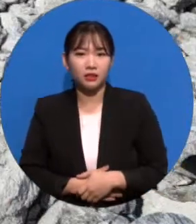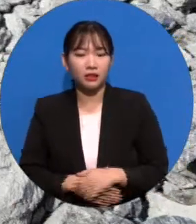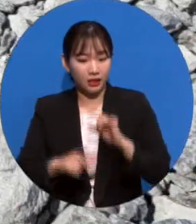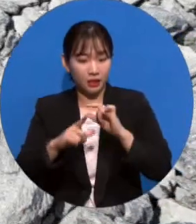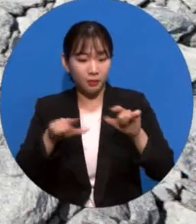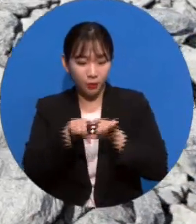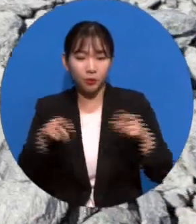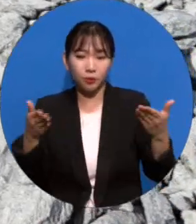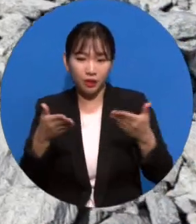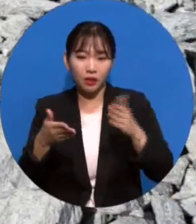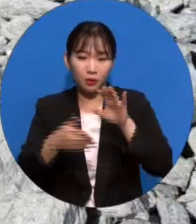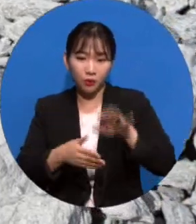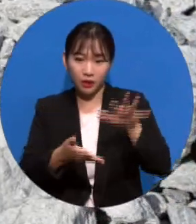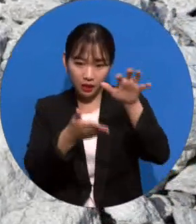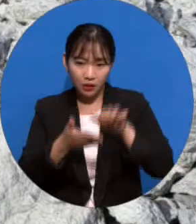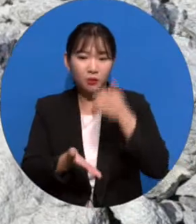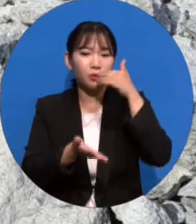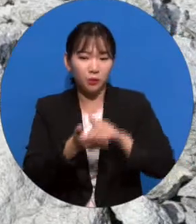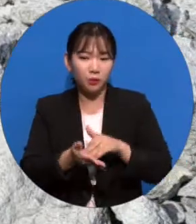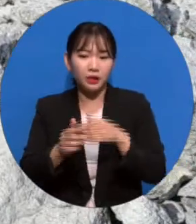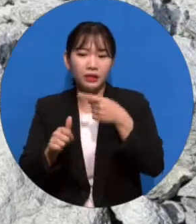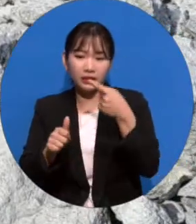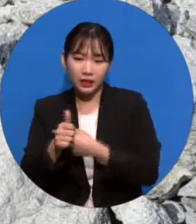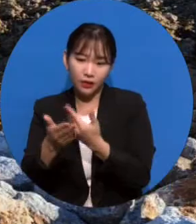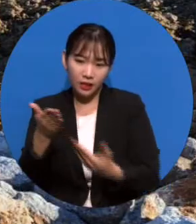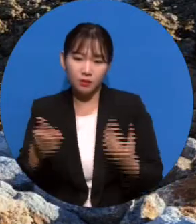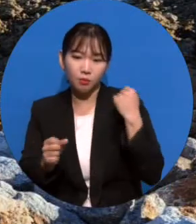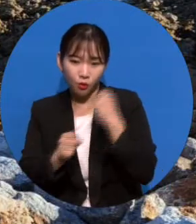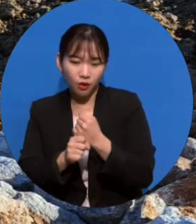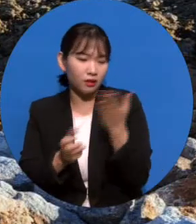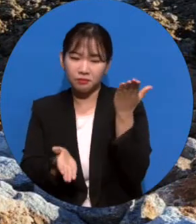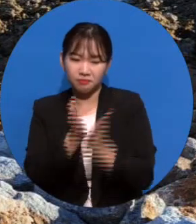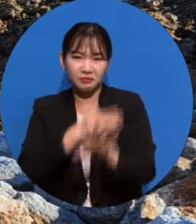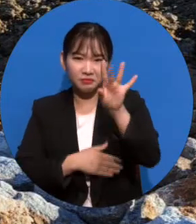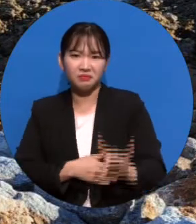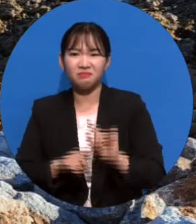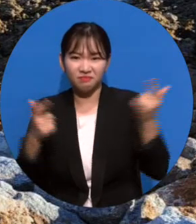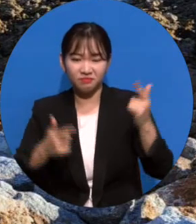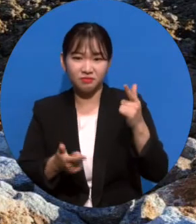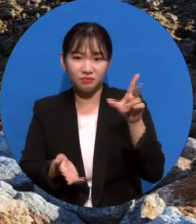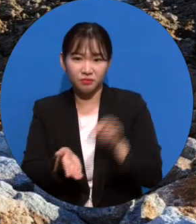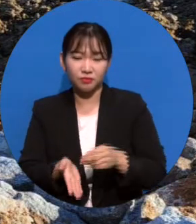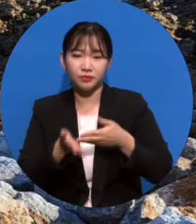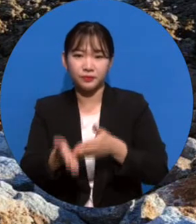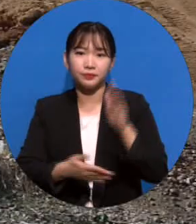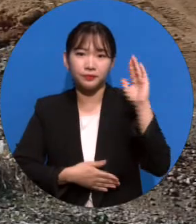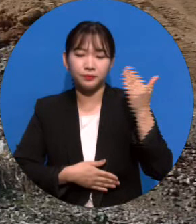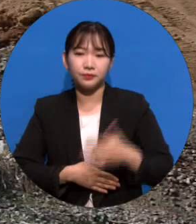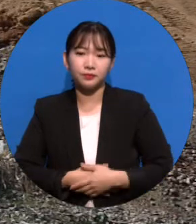일반 공사장에서 나온 거친 돌들이 생태하천 복원과 전혀 어울리지 않는다는 지적도 제기됐습니다